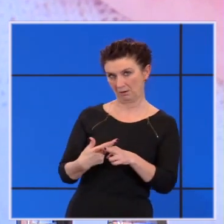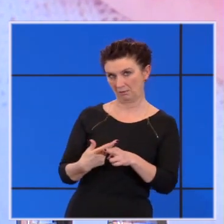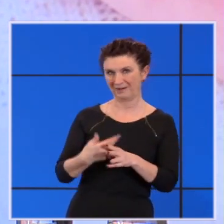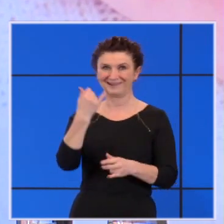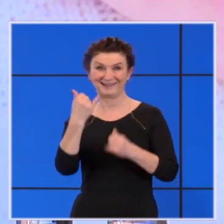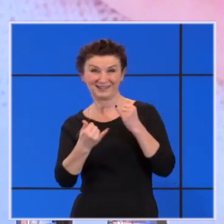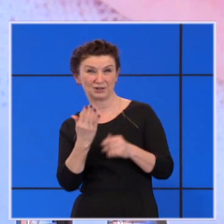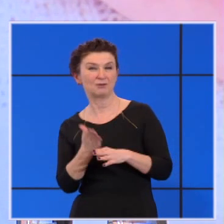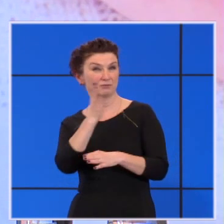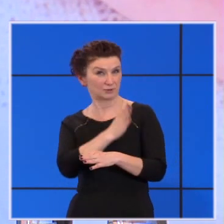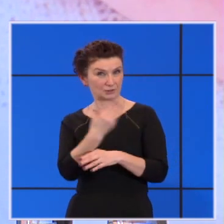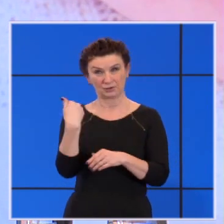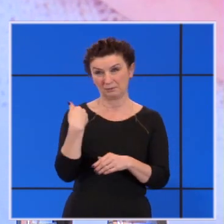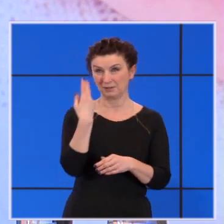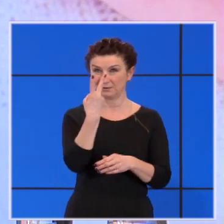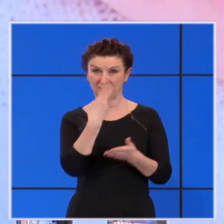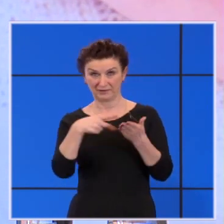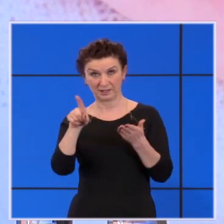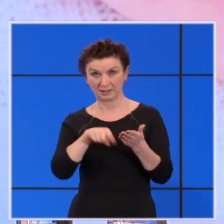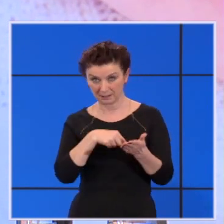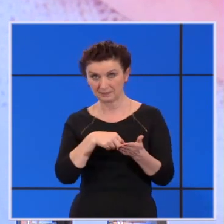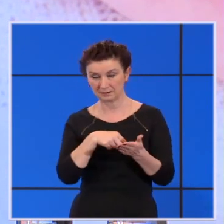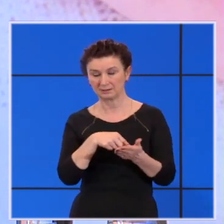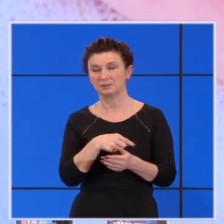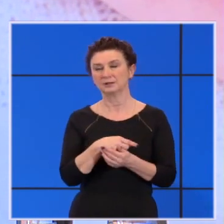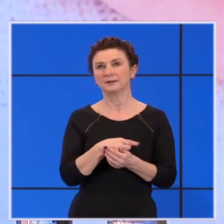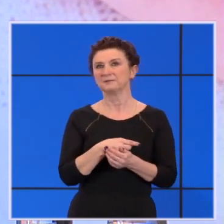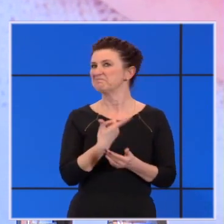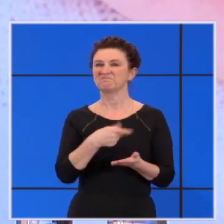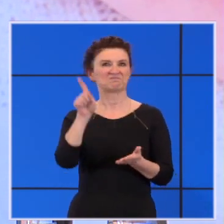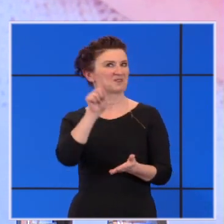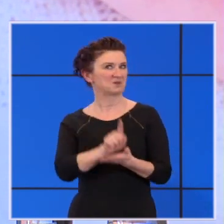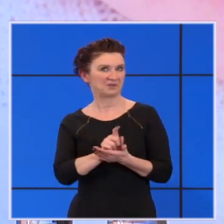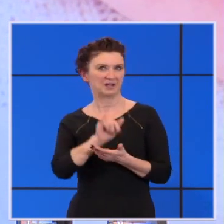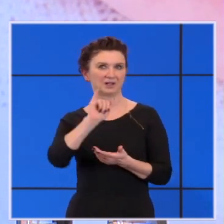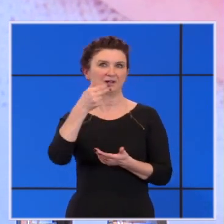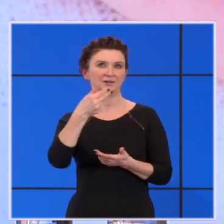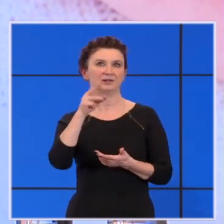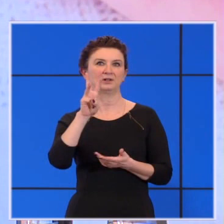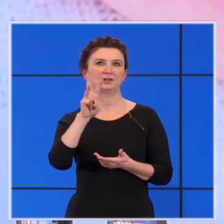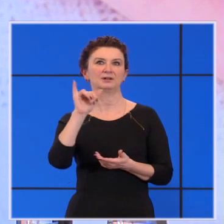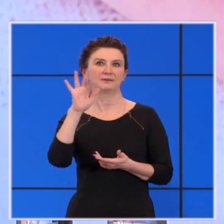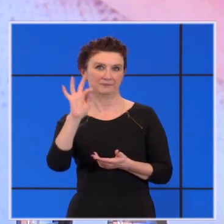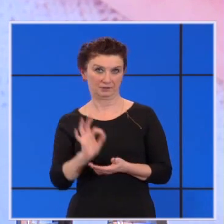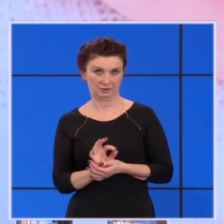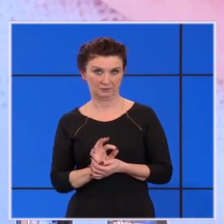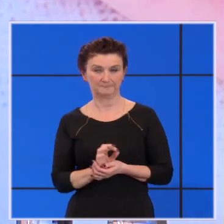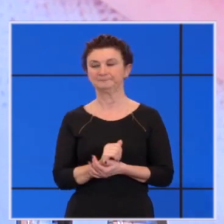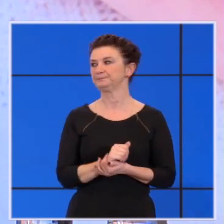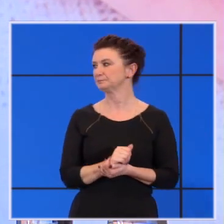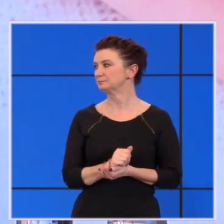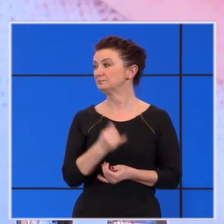in vitro, jest możliwość zapłodnienia większej ilości komórek jajowych i tak to opisuje ustawa. A jeśli pan pyta o te 20